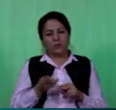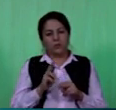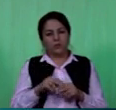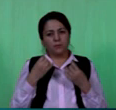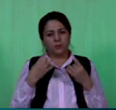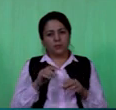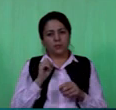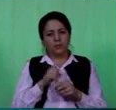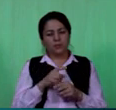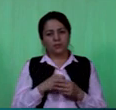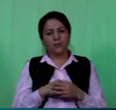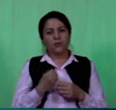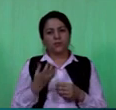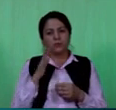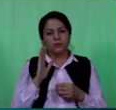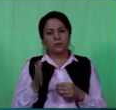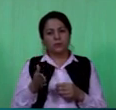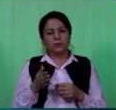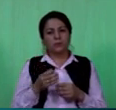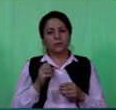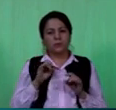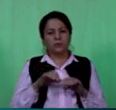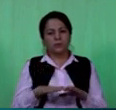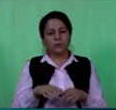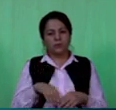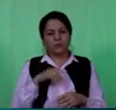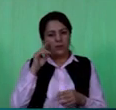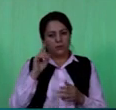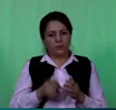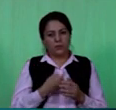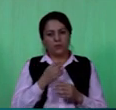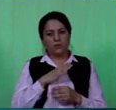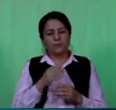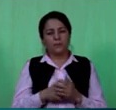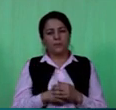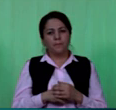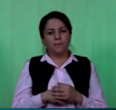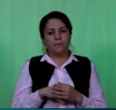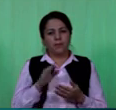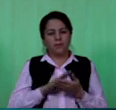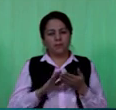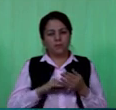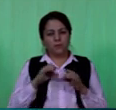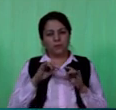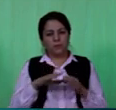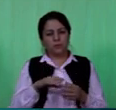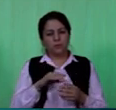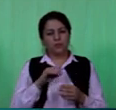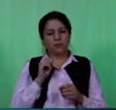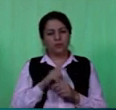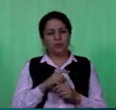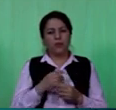задача сколько будет действий вы уже догадались запишем решение задачи